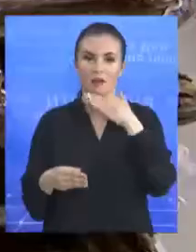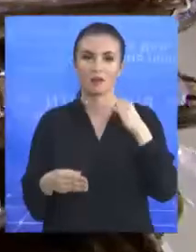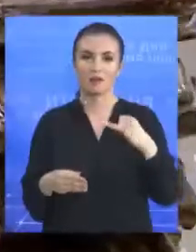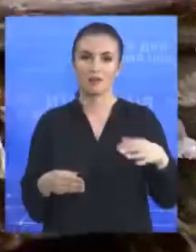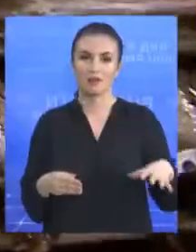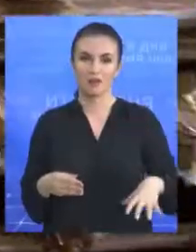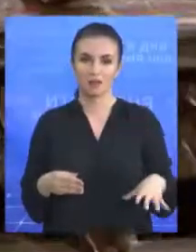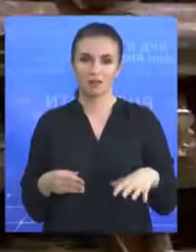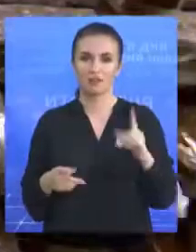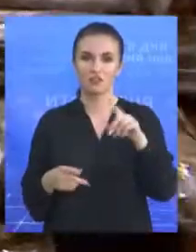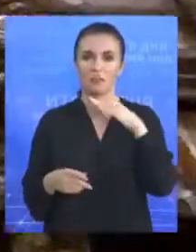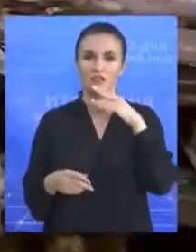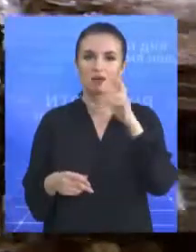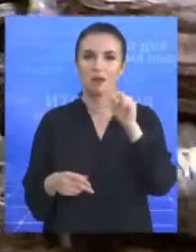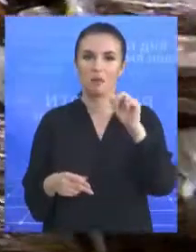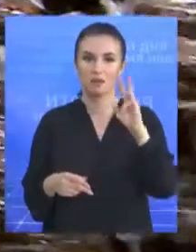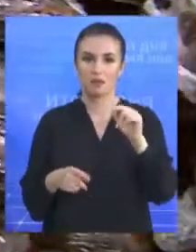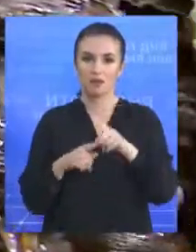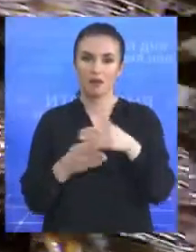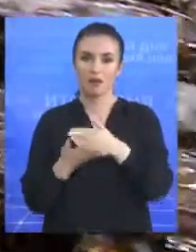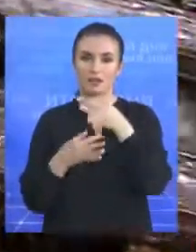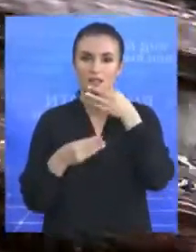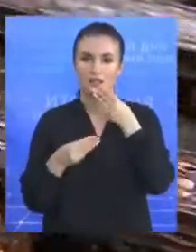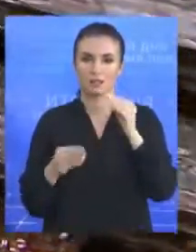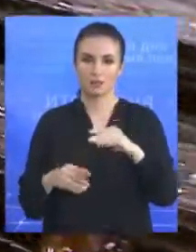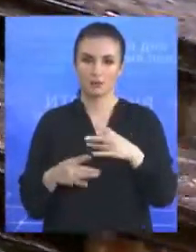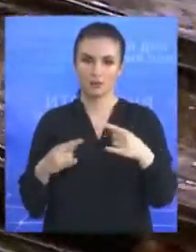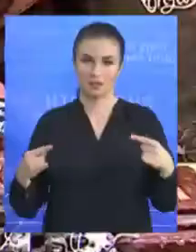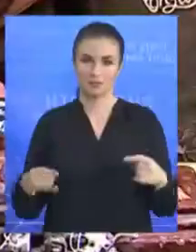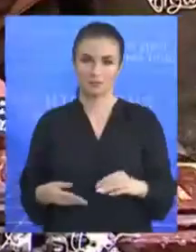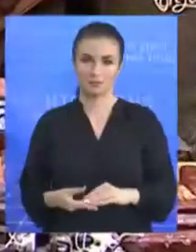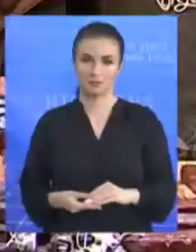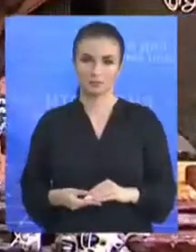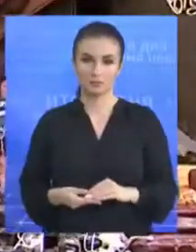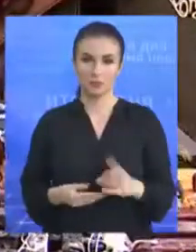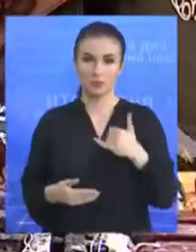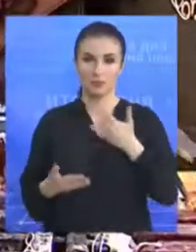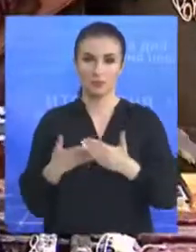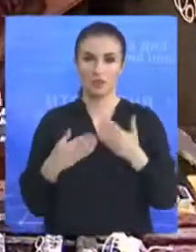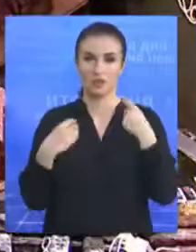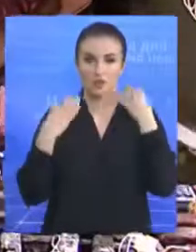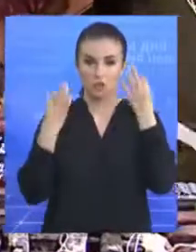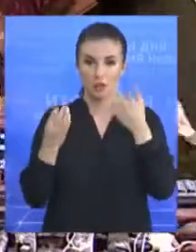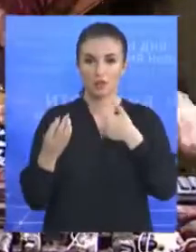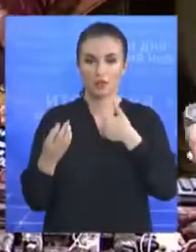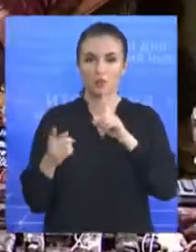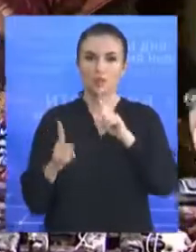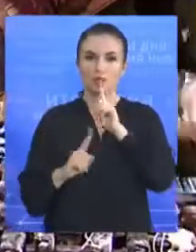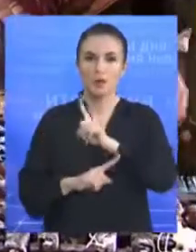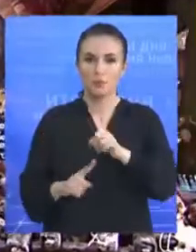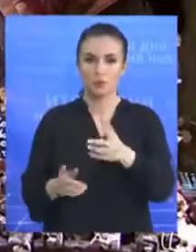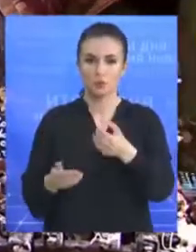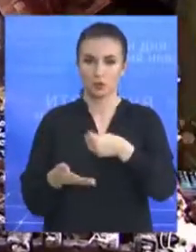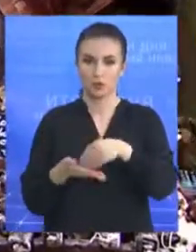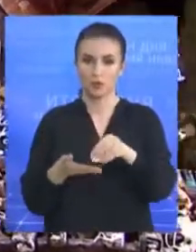даже мясо кабана. Такая нарезка станет изыском на столе. У меня, например, день рождения, юбилей, я хотела что-то вот